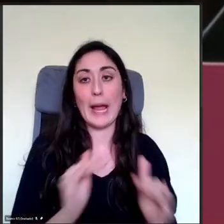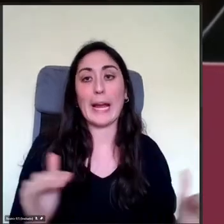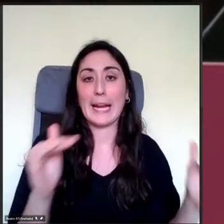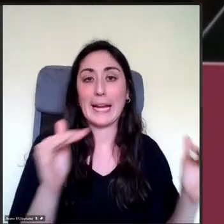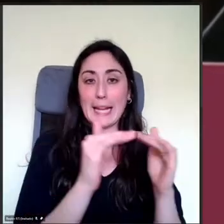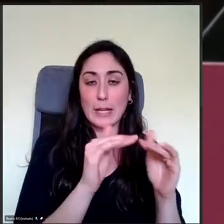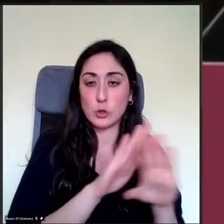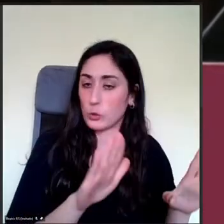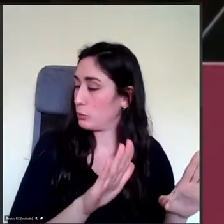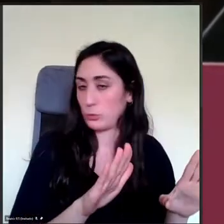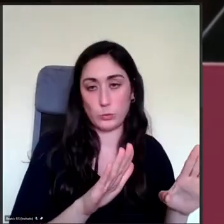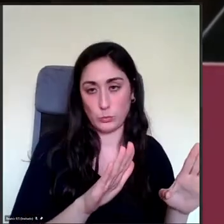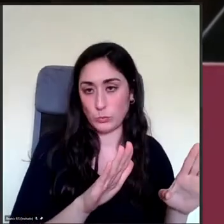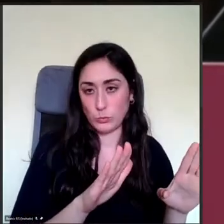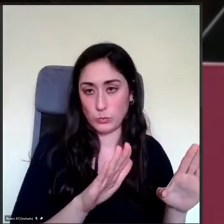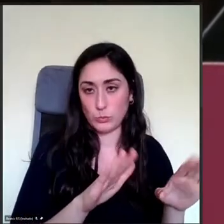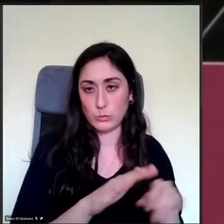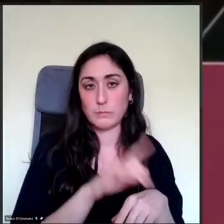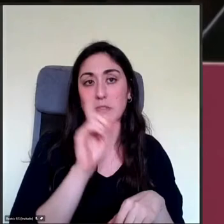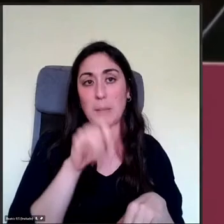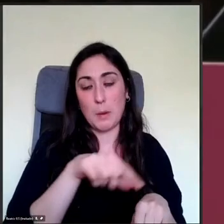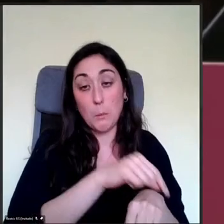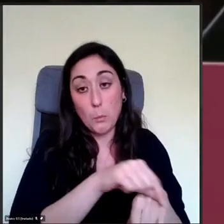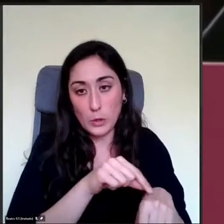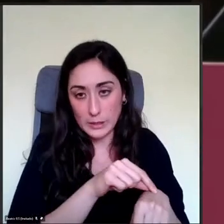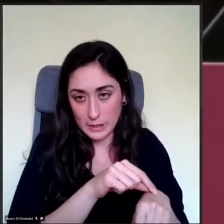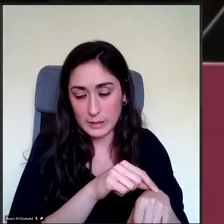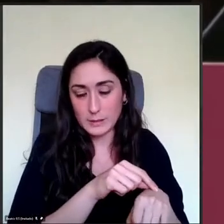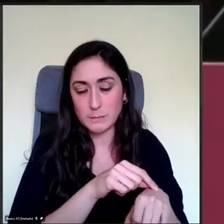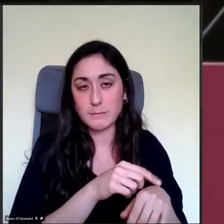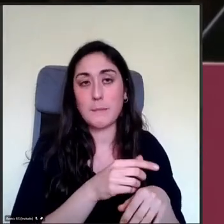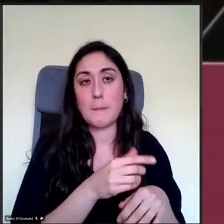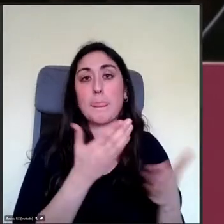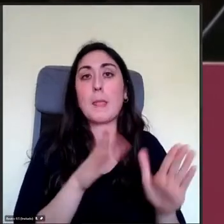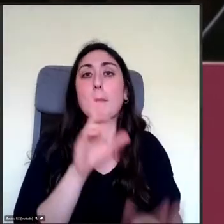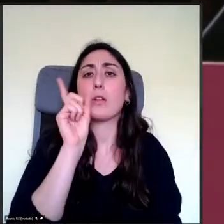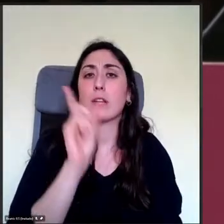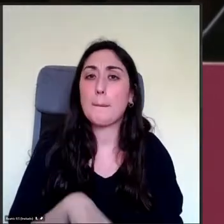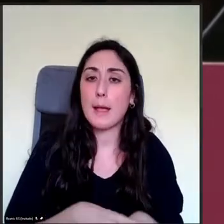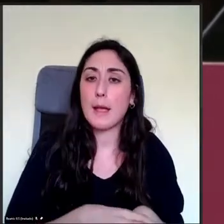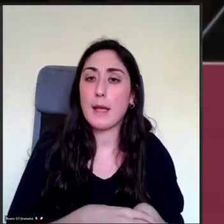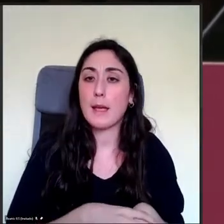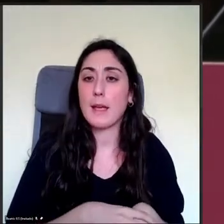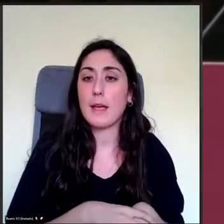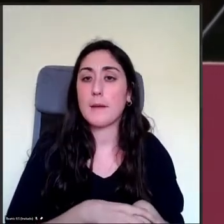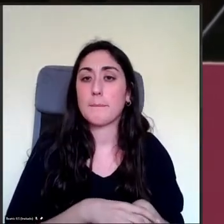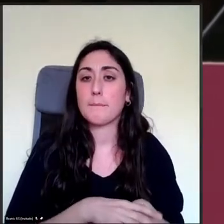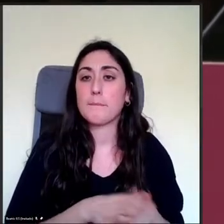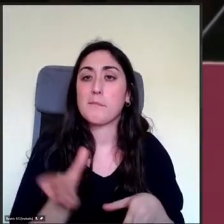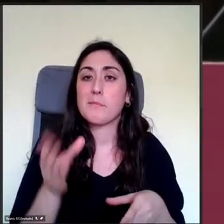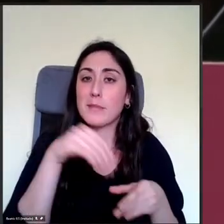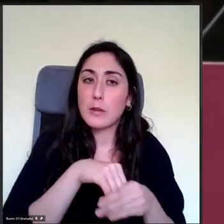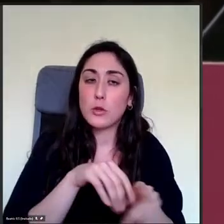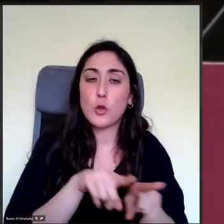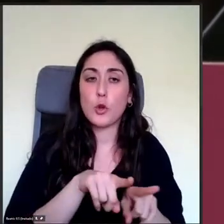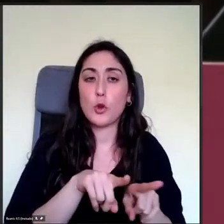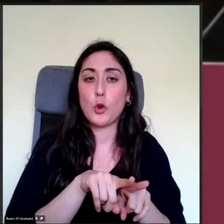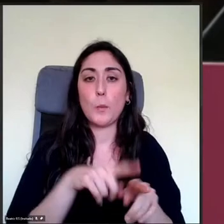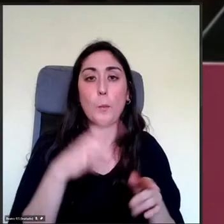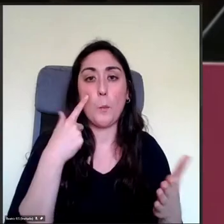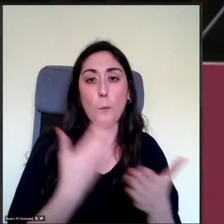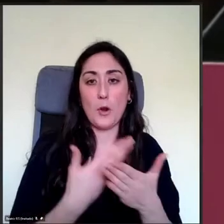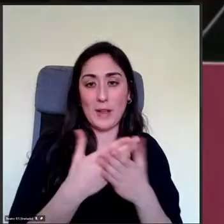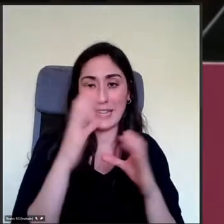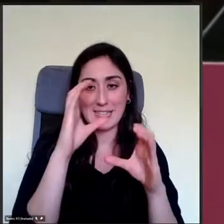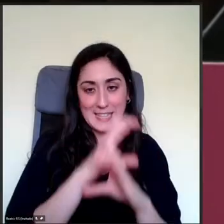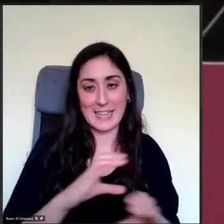i, en certa mida, política, sinó que és també un element d'evidència científica.